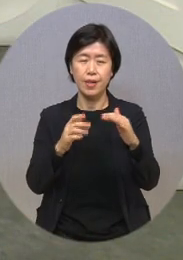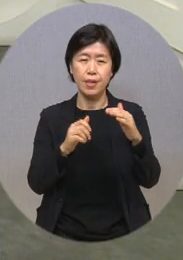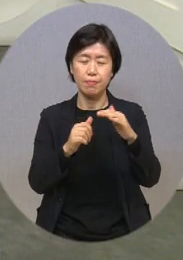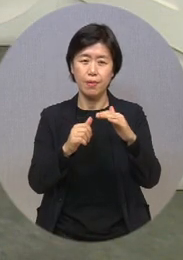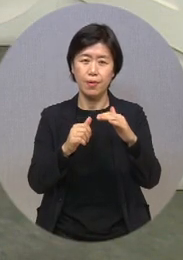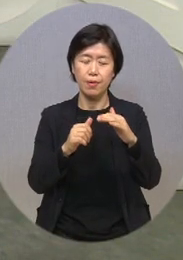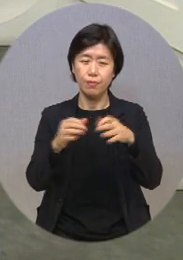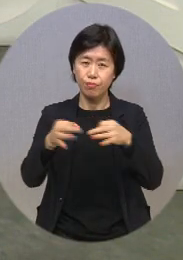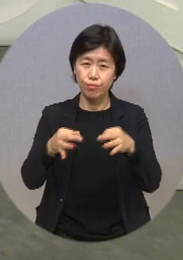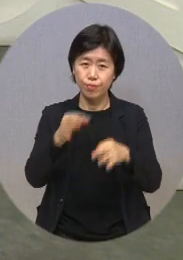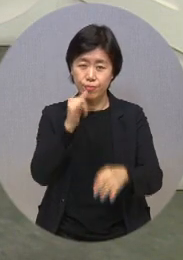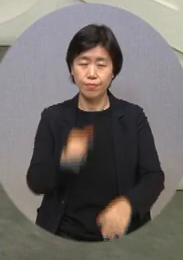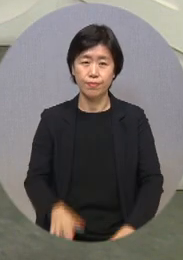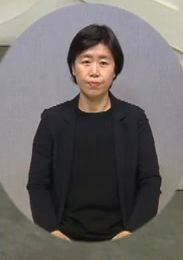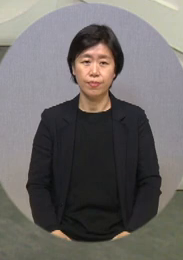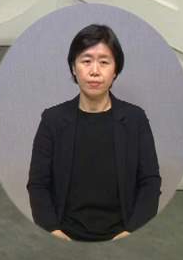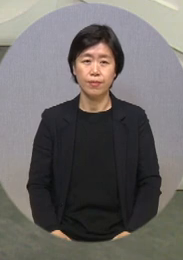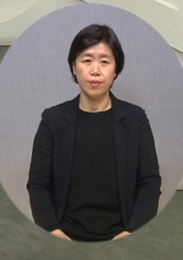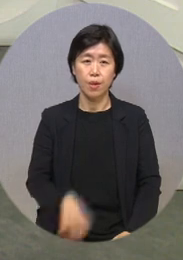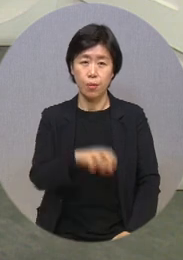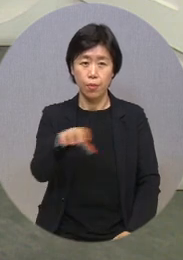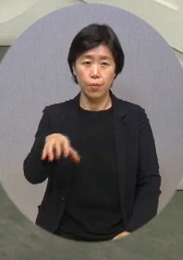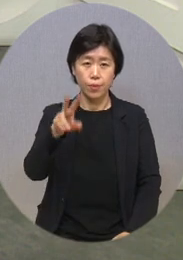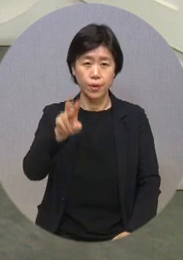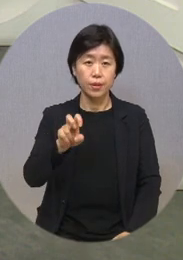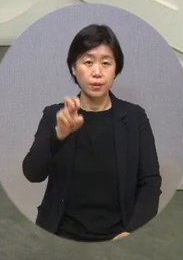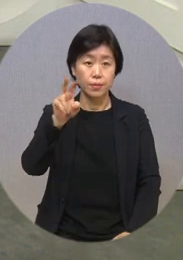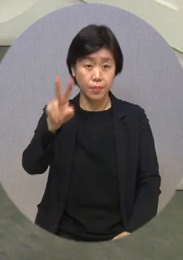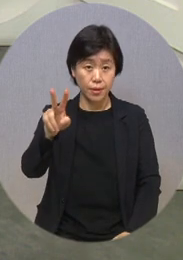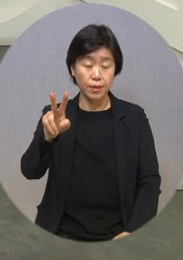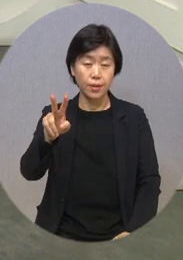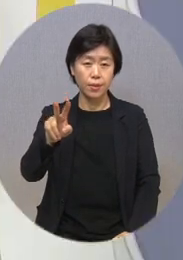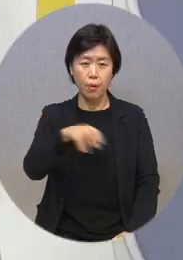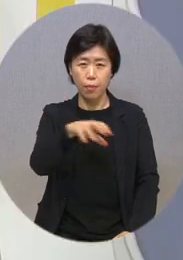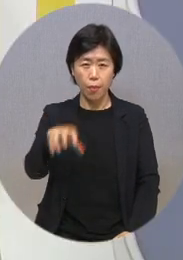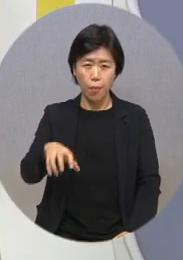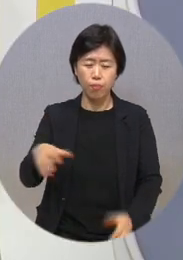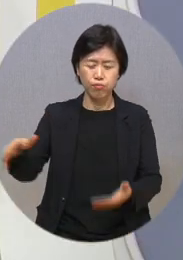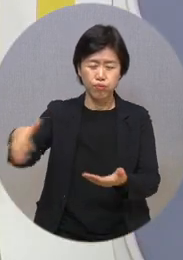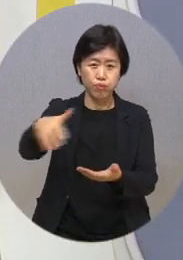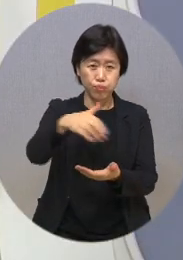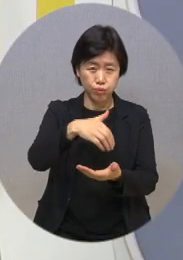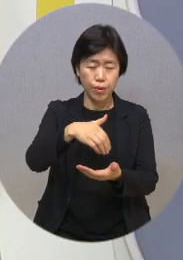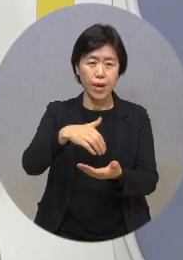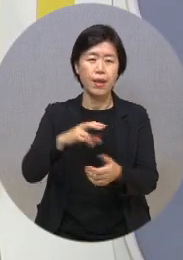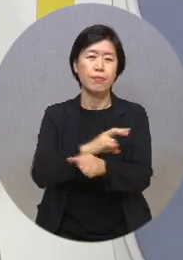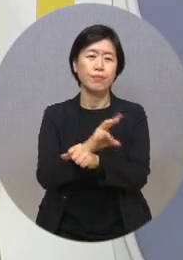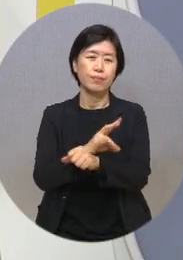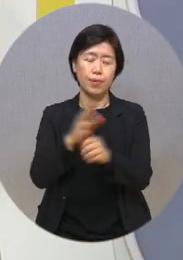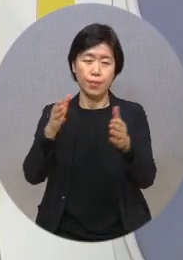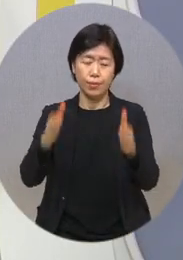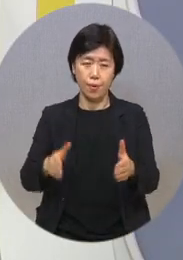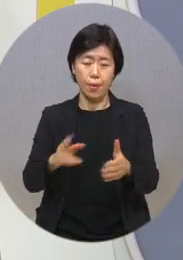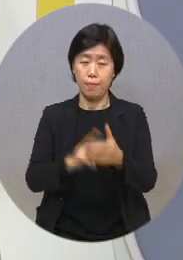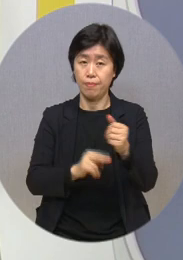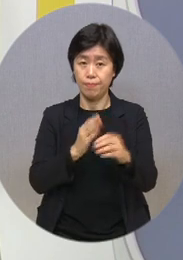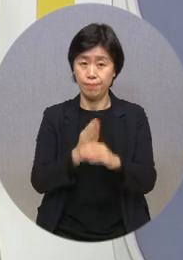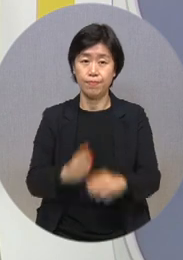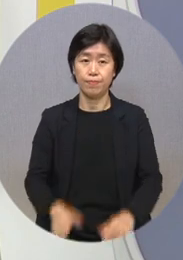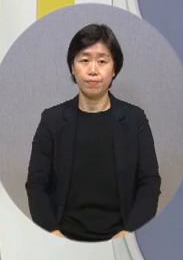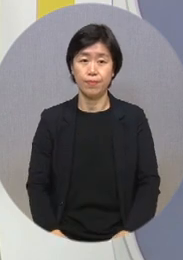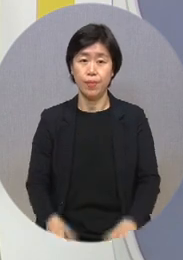오. 지역 대표 농축수산물을 20점대 판매하고 있습니다. 네, 아니 그러면 그 남도장터가